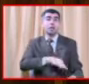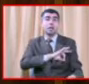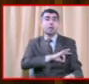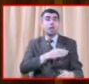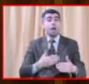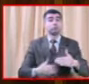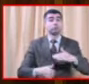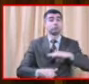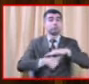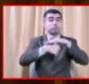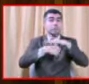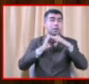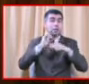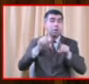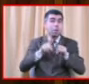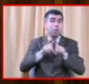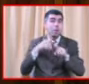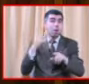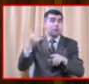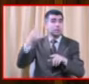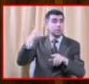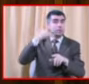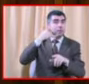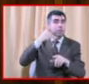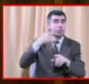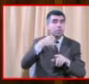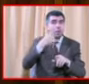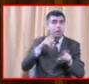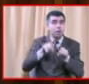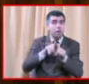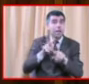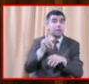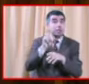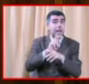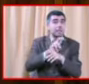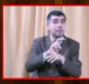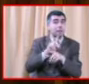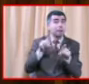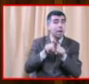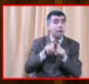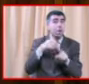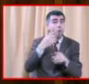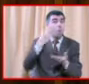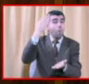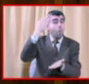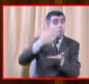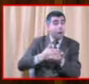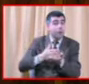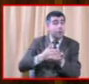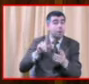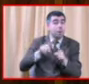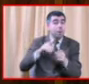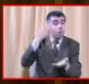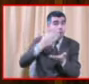مازال حاصلين، كانوا مازال ما قال لي هذاك الشوفور غادي نتابعو لان ما احترمش لي